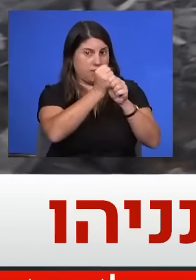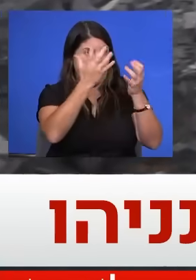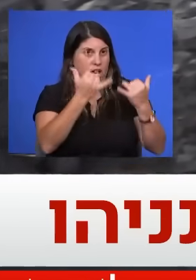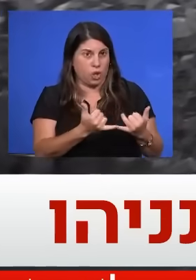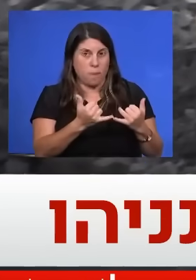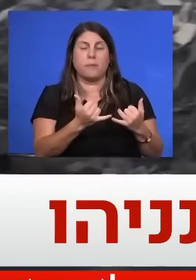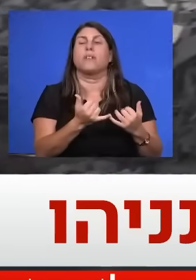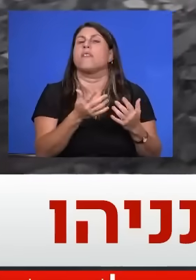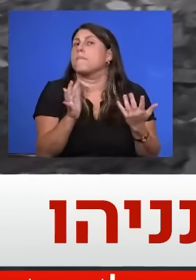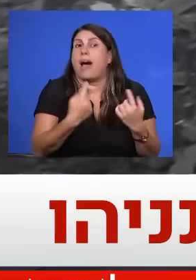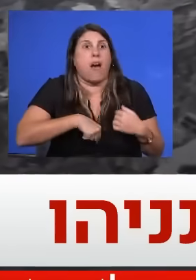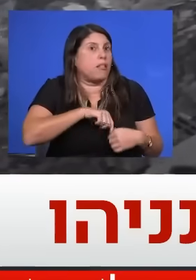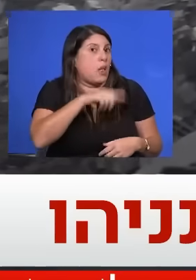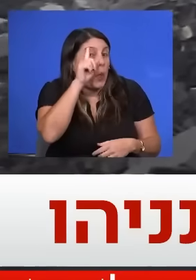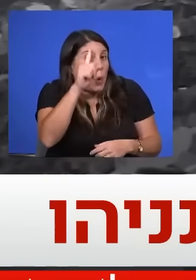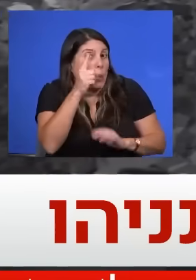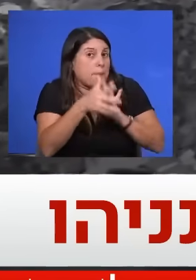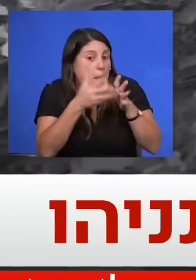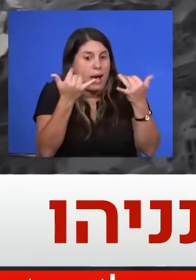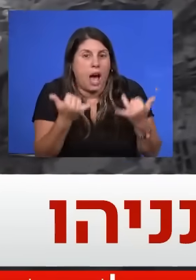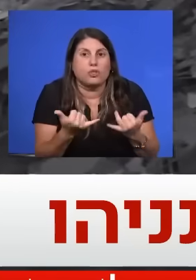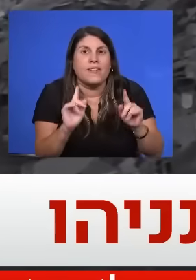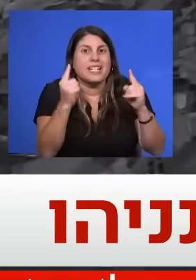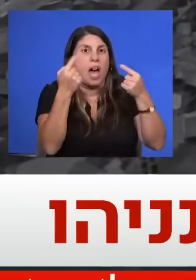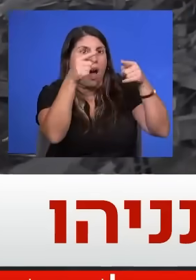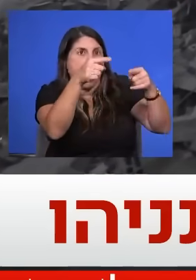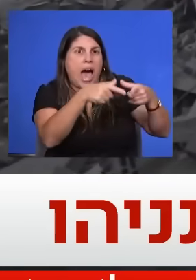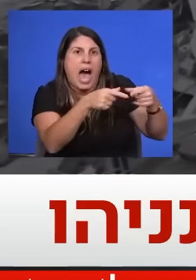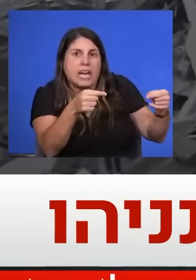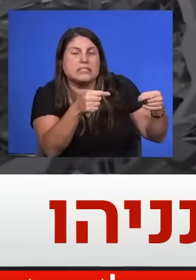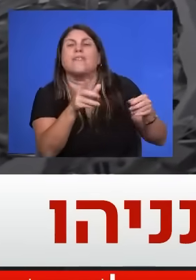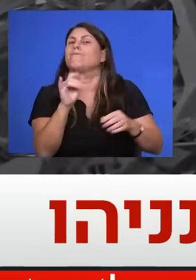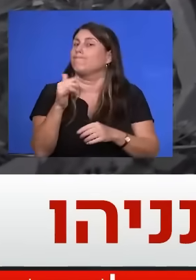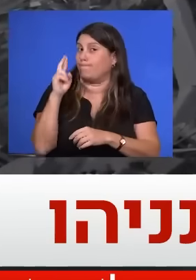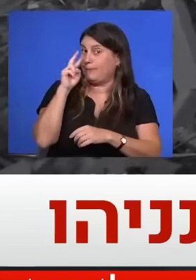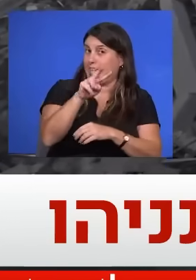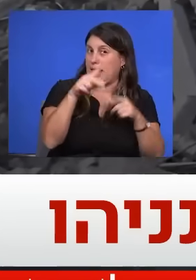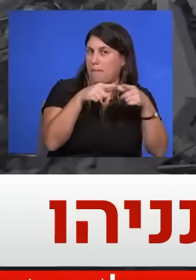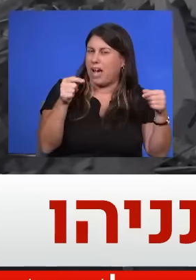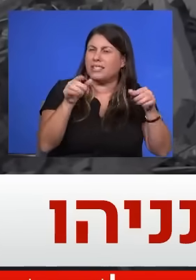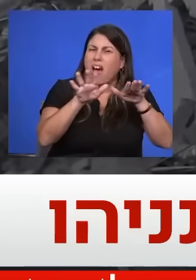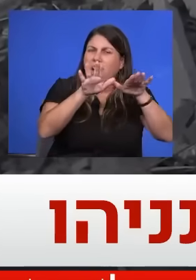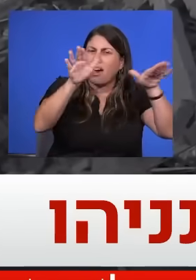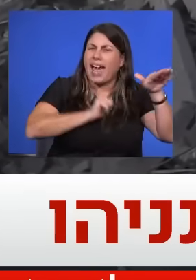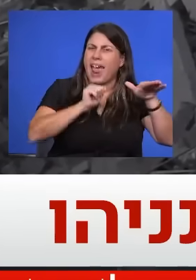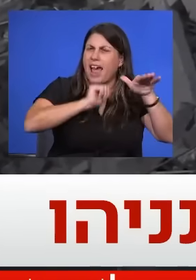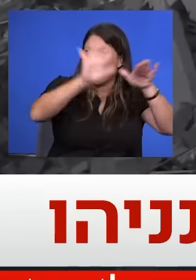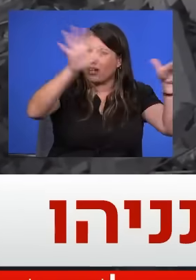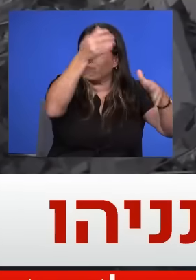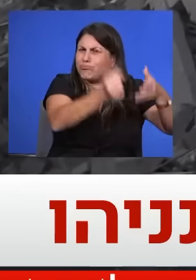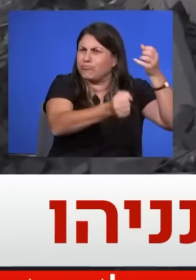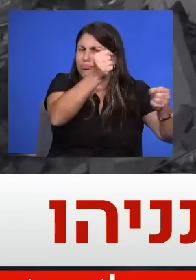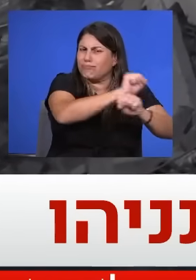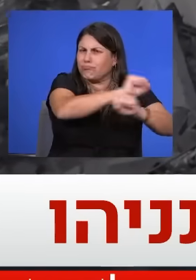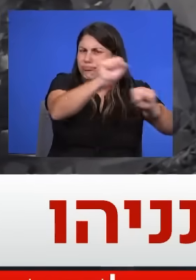אנחנו יודעים לומר עכשיו שקרה שם? כן, אז אנחנו מסתכלים על עזה אחרי התקיפות של חיל האוויר בשעות הערב ואחר הצהריים,